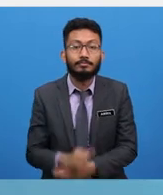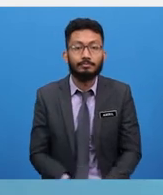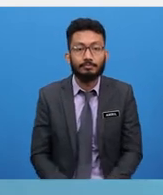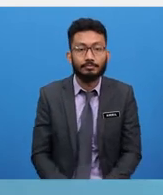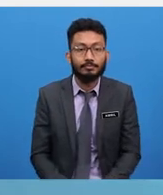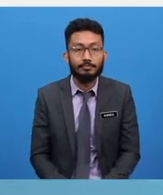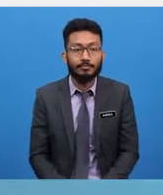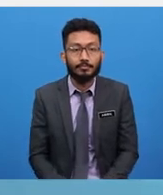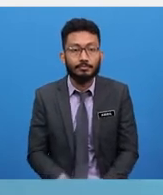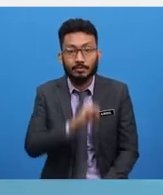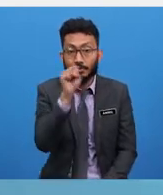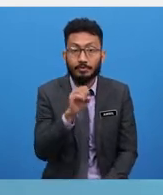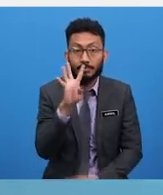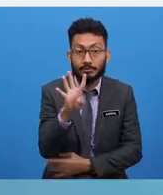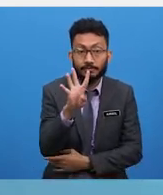Soalan yang keempat,